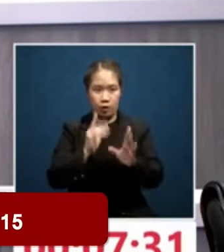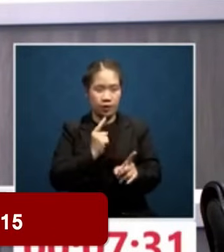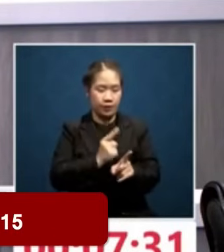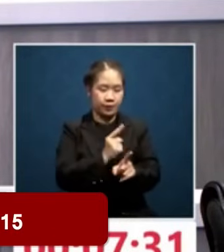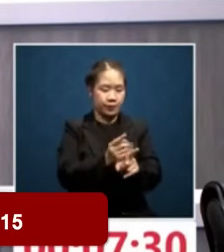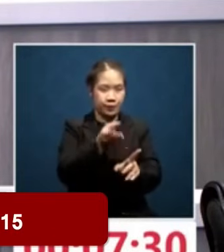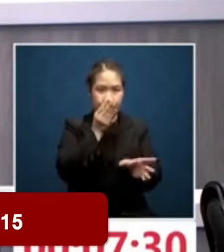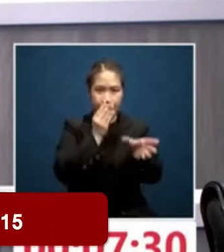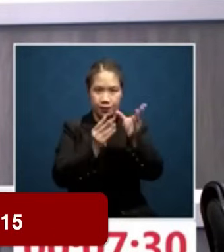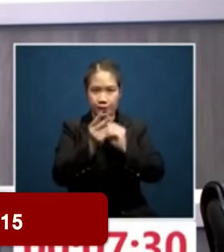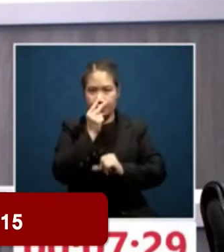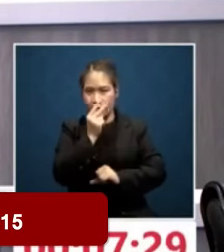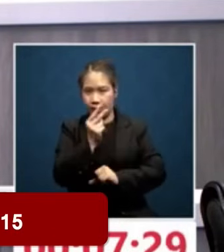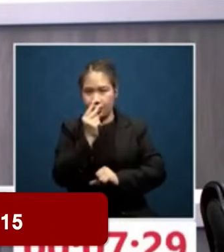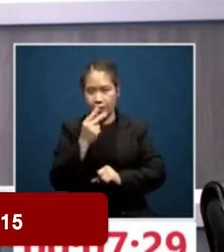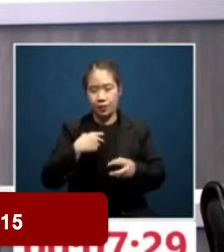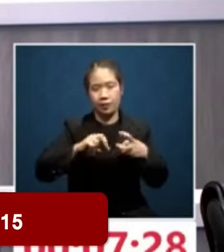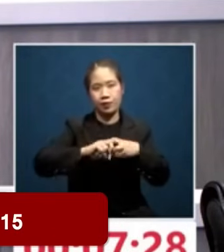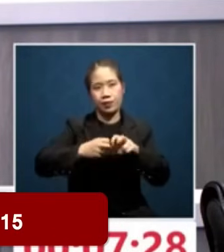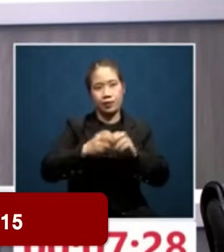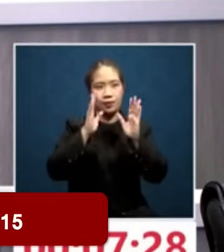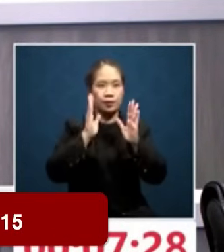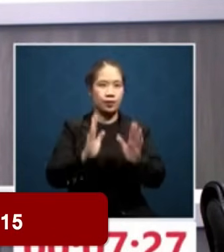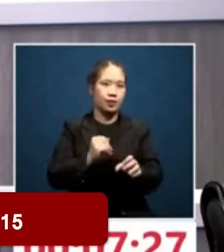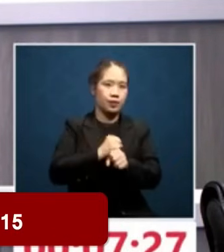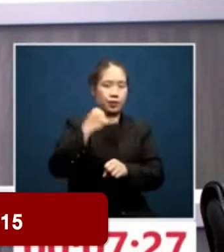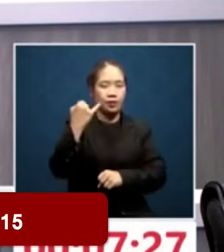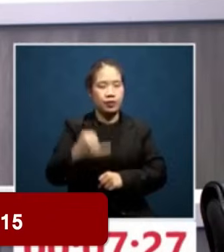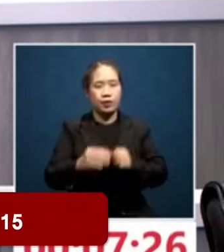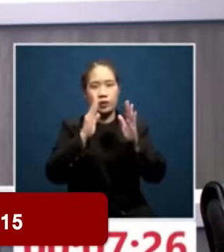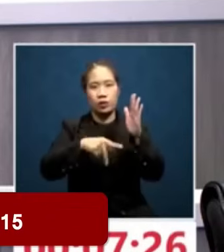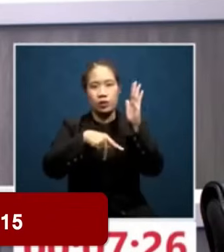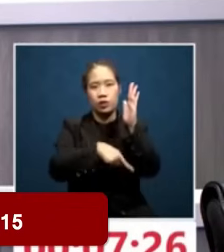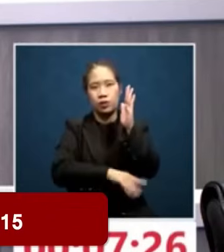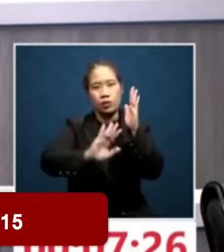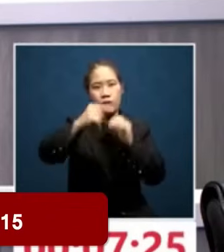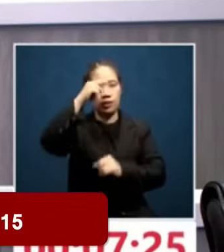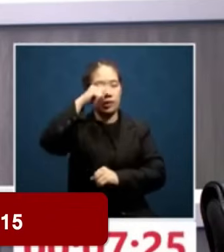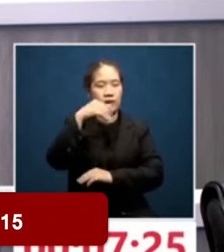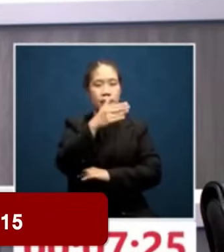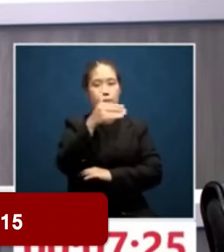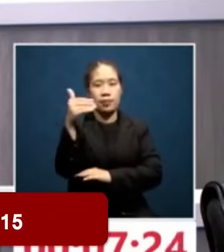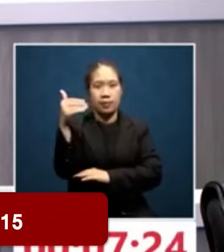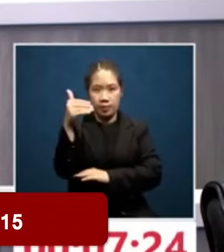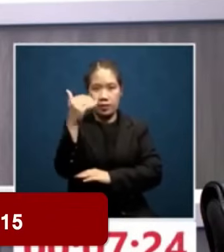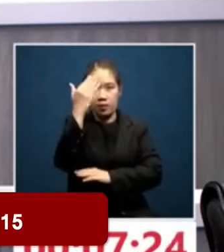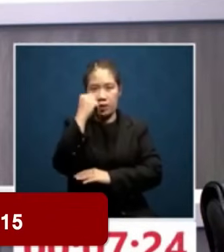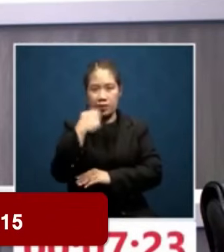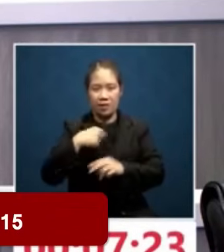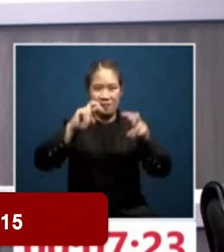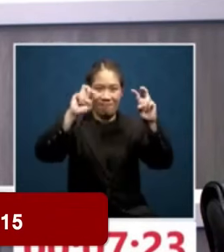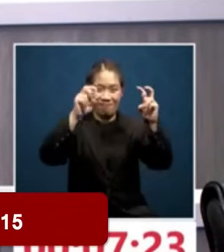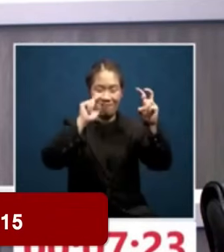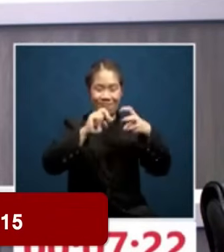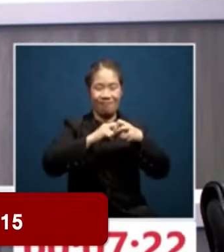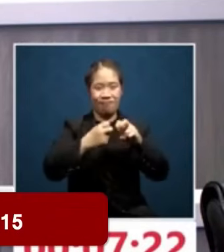1 นะครับการทำหน้าที่ของปปช.ในการจับคนทุจริตนะครับน่าพึงพอใจแต่การ